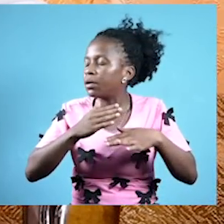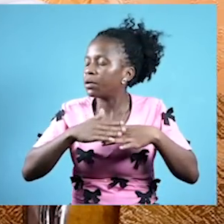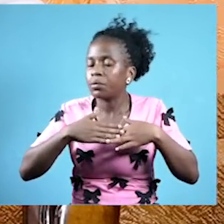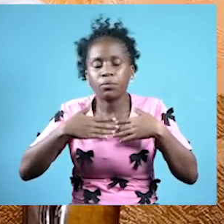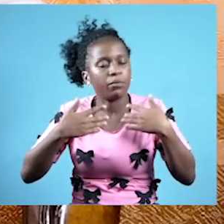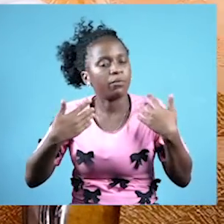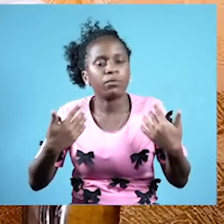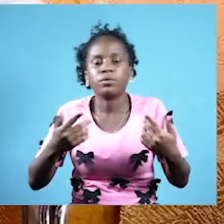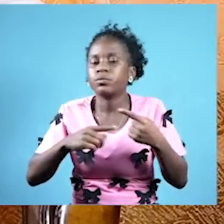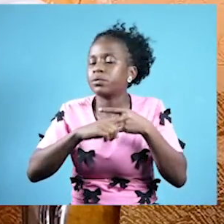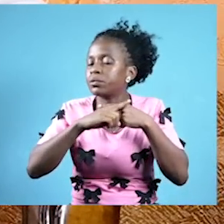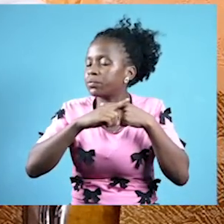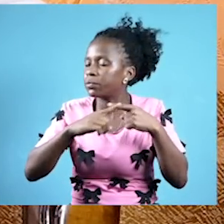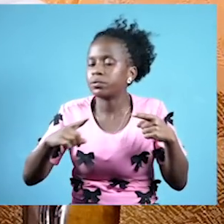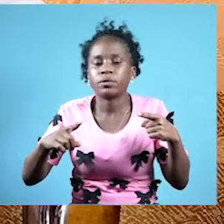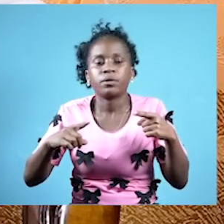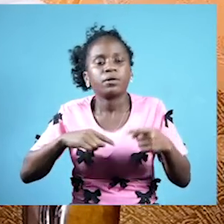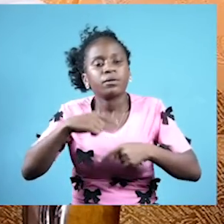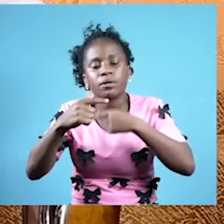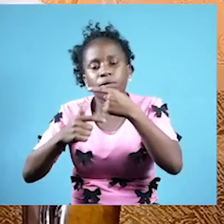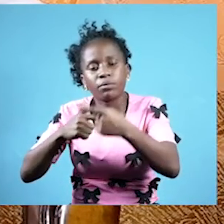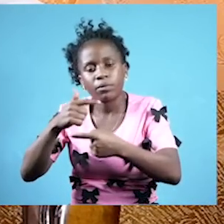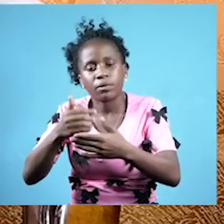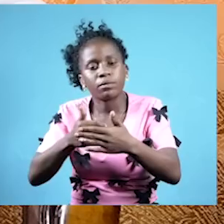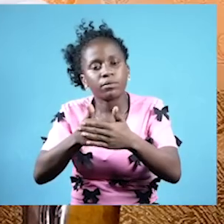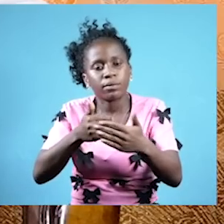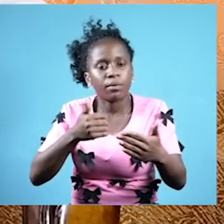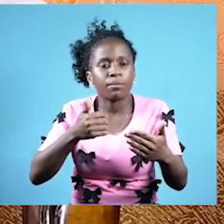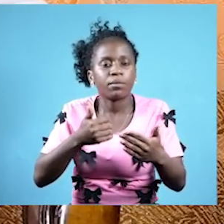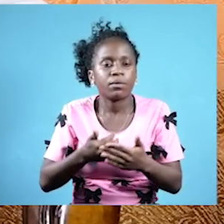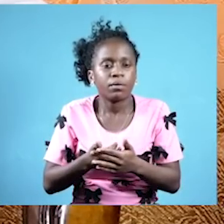huwezi kuitenganisha na kile kiwanda kwa sababu